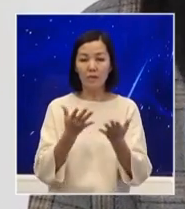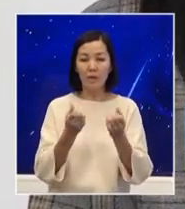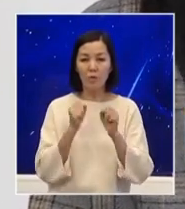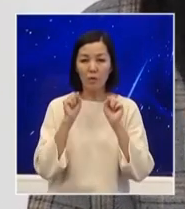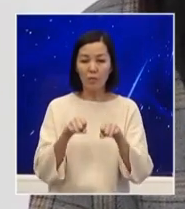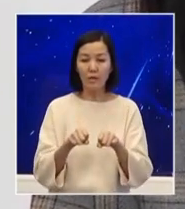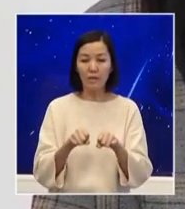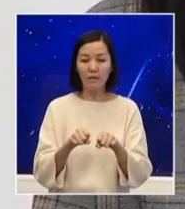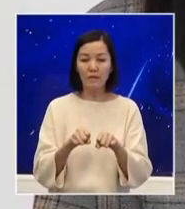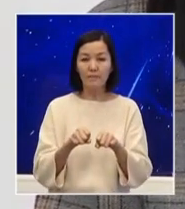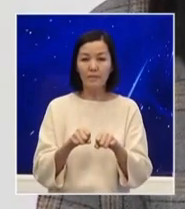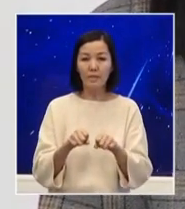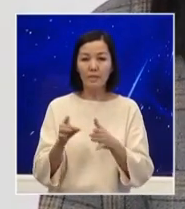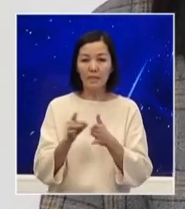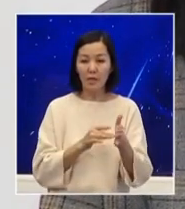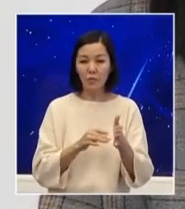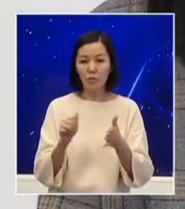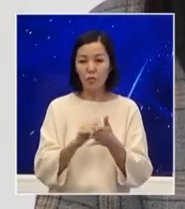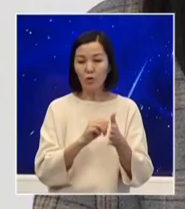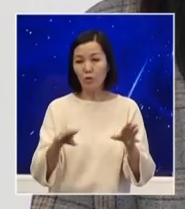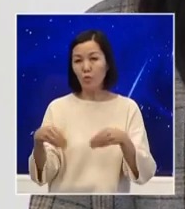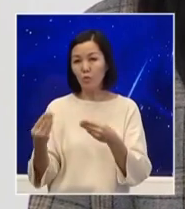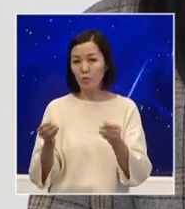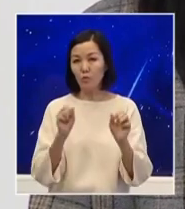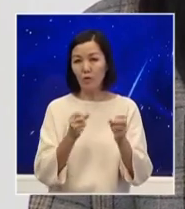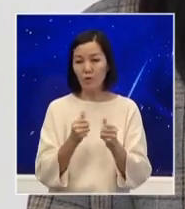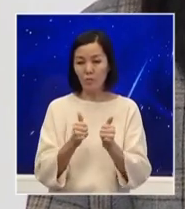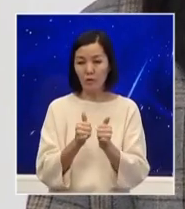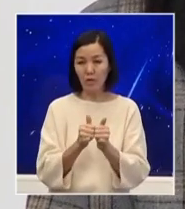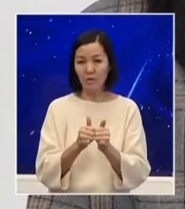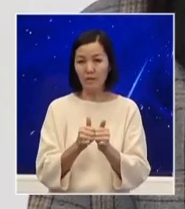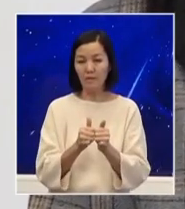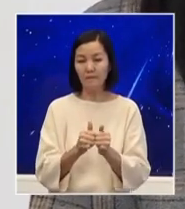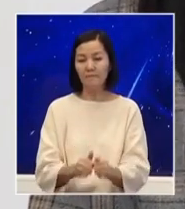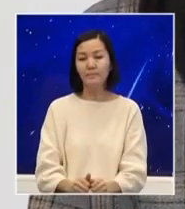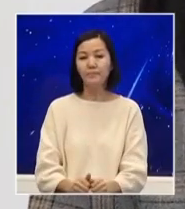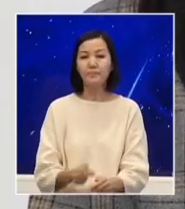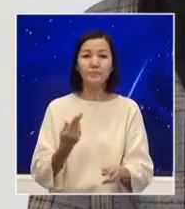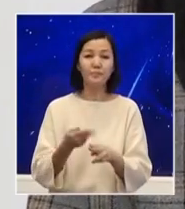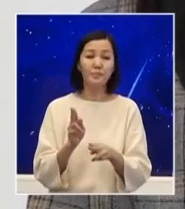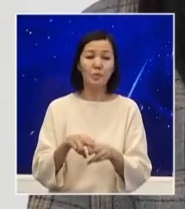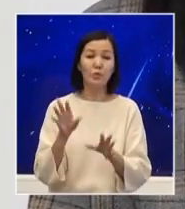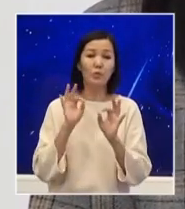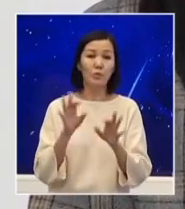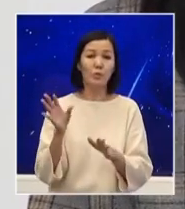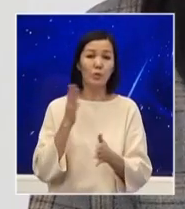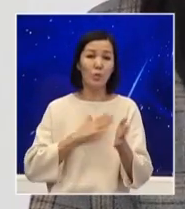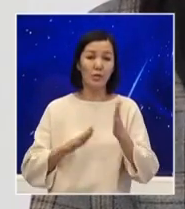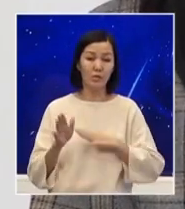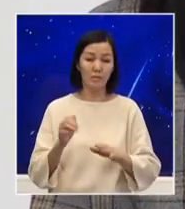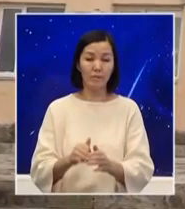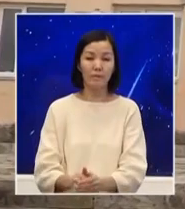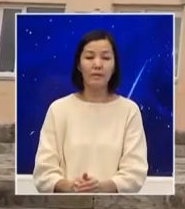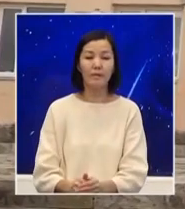екен, алып, бірден документтерін бәрін, құжаттарын, жұмыстарын бітіріп кетуге болады. Өте тиімді, қуанышты мұны